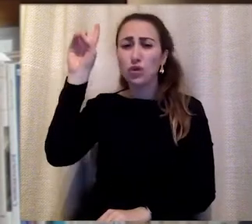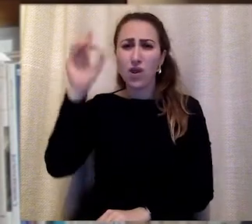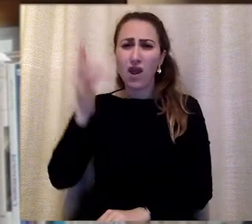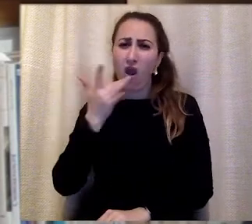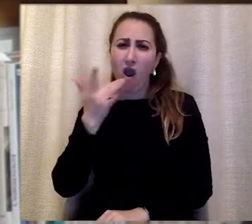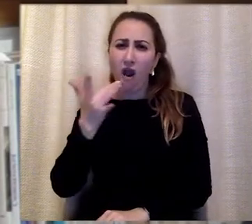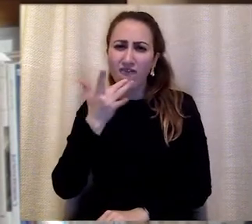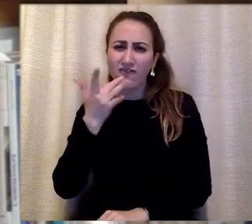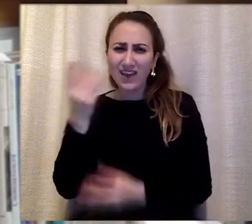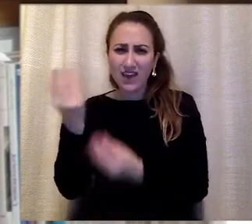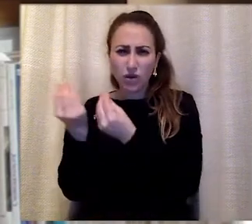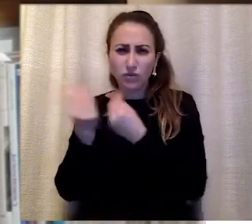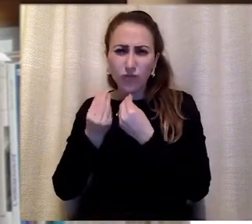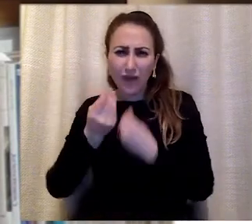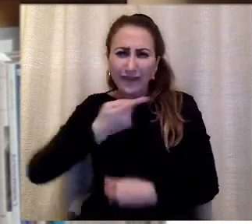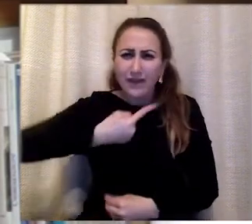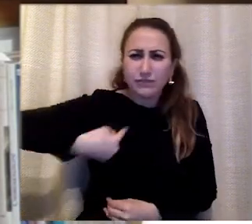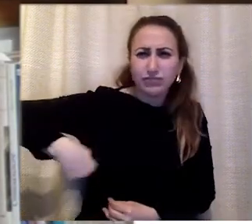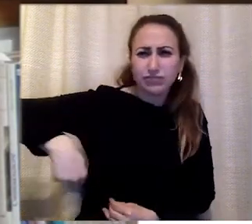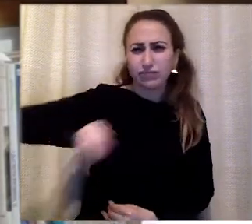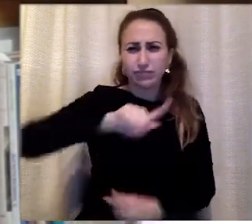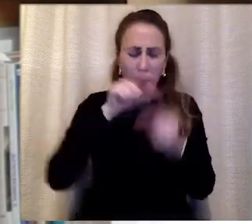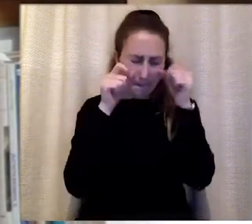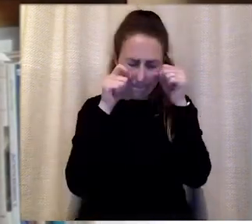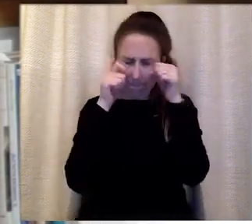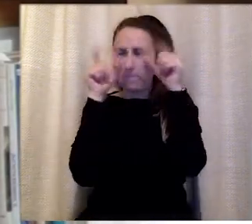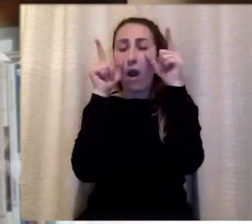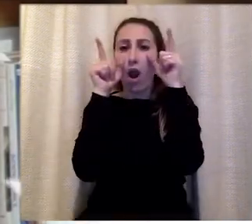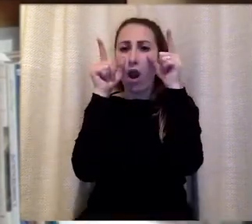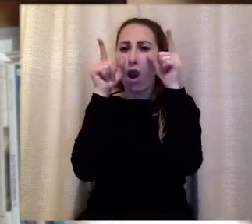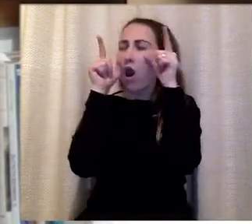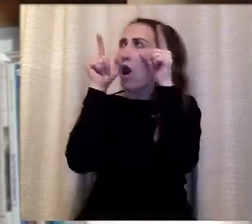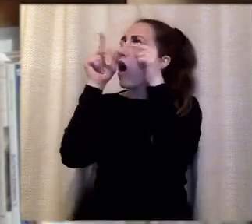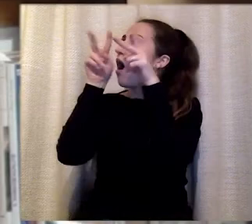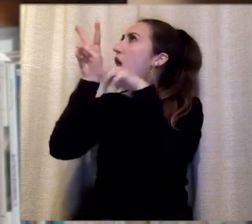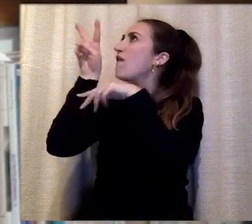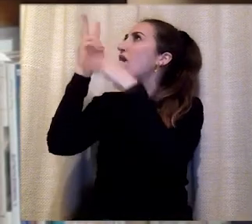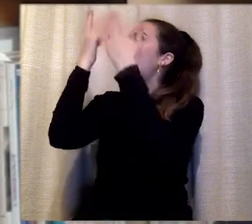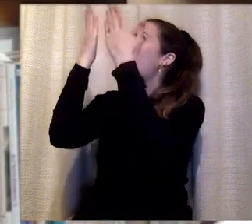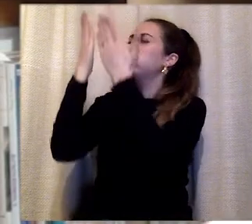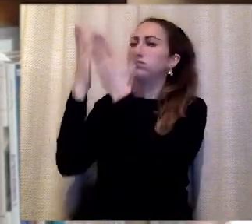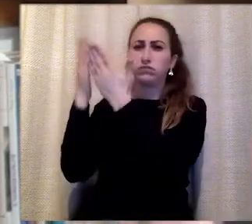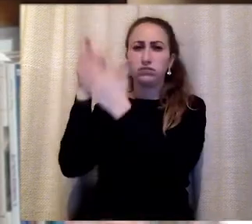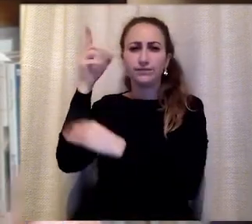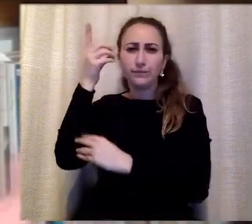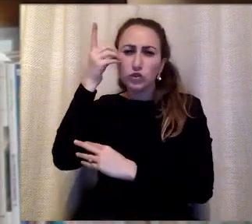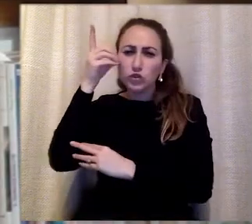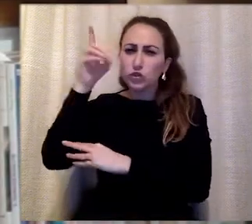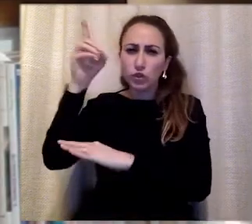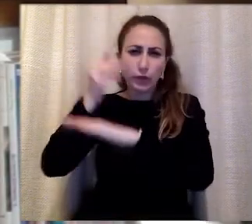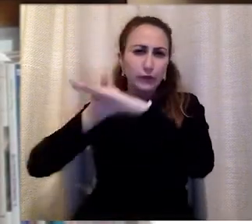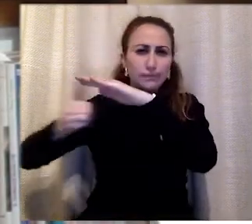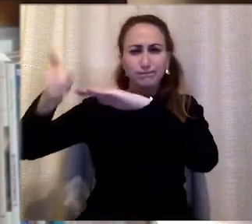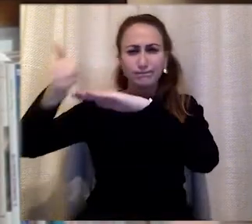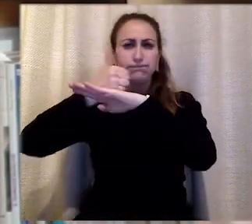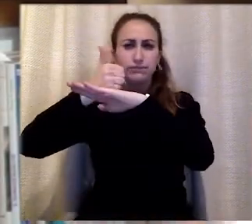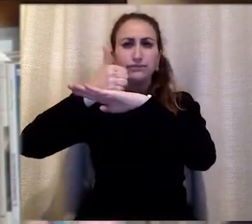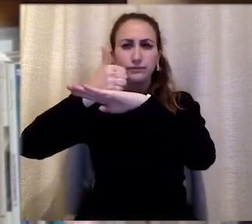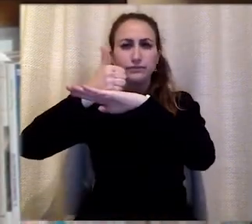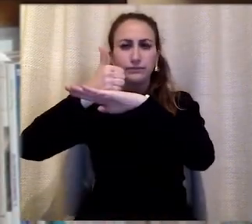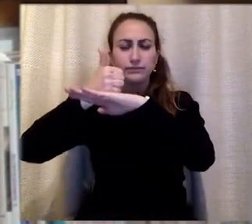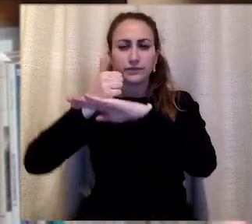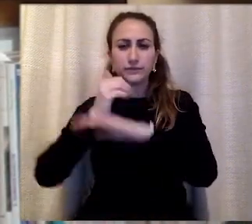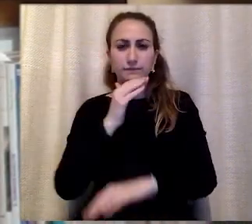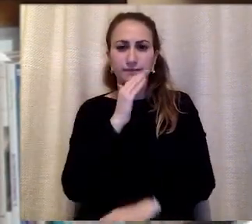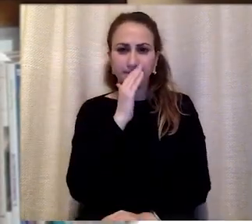le Dieu de la terre. Lorsque des expressions comme les nations sont utilisées, c'est souvent pour désigner tous les